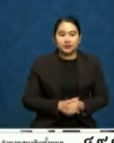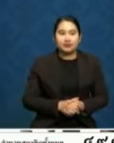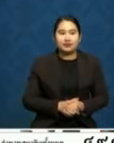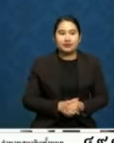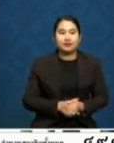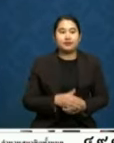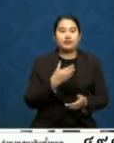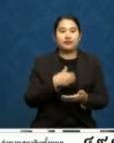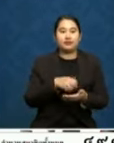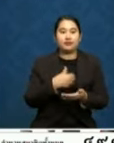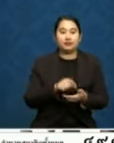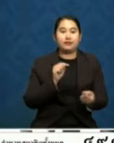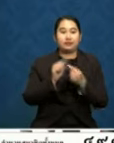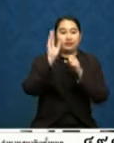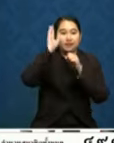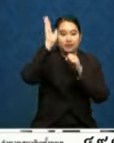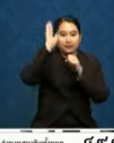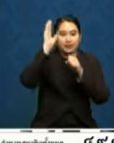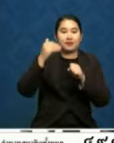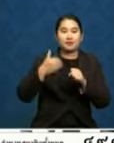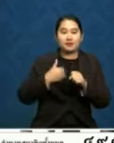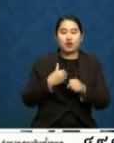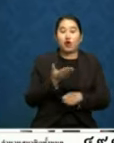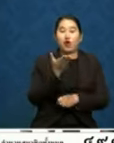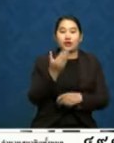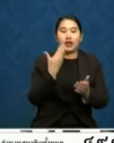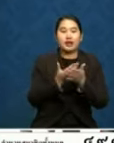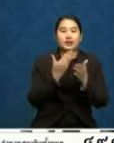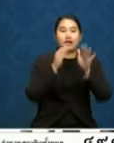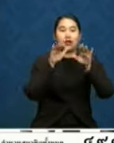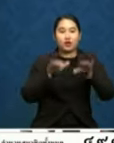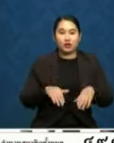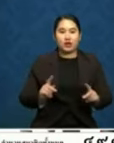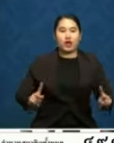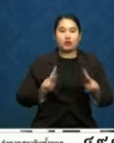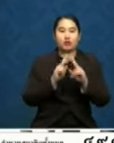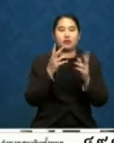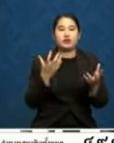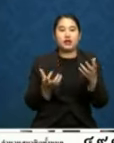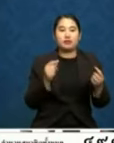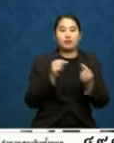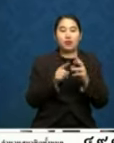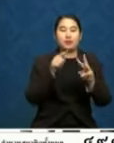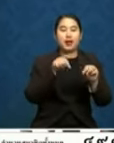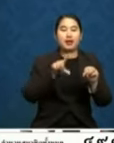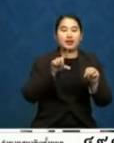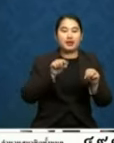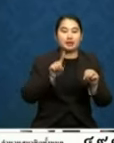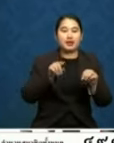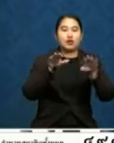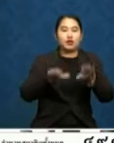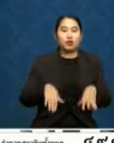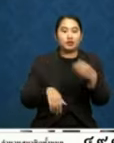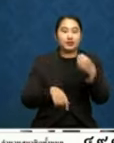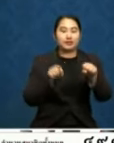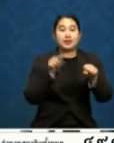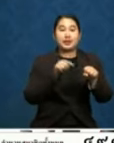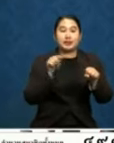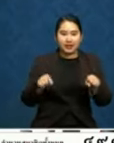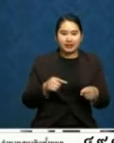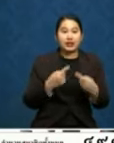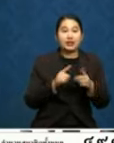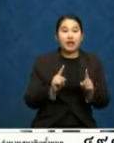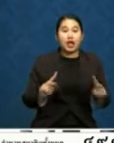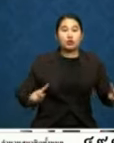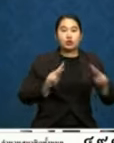ที่ขอแปรยตินะครับที่จะขอตัดลดงบประมาณของกระทรวงยุติธรรมในมาตรา21องค์ 10% ครับแต่เนื่องจากว่าก